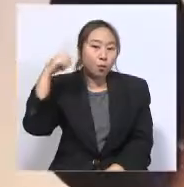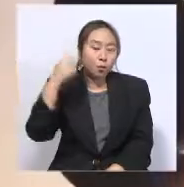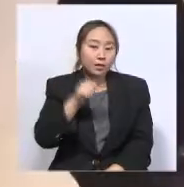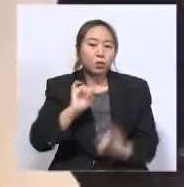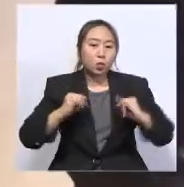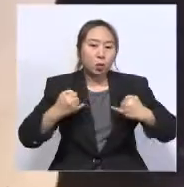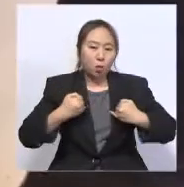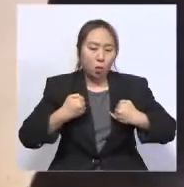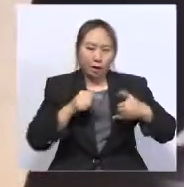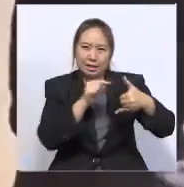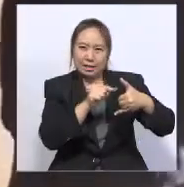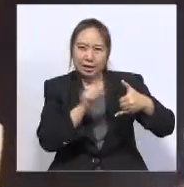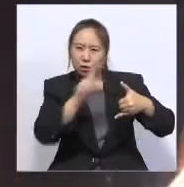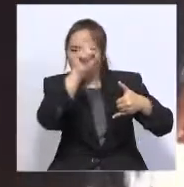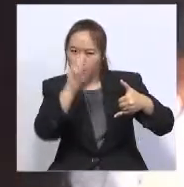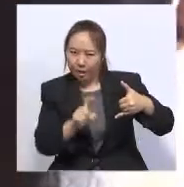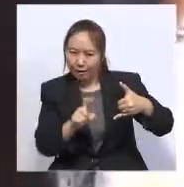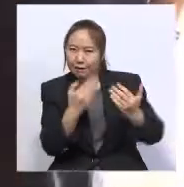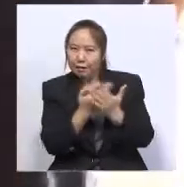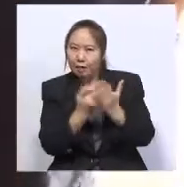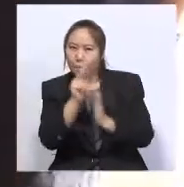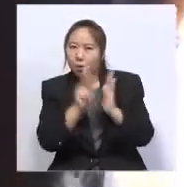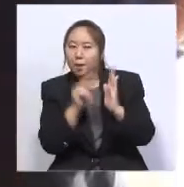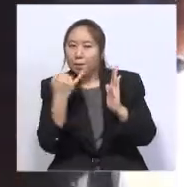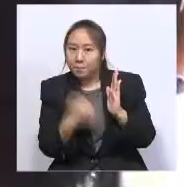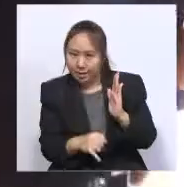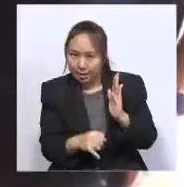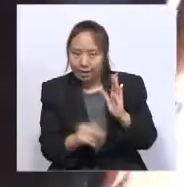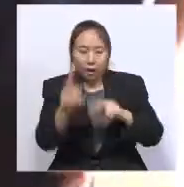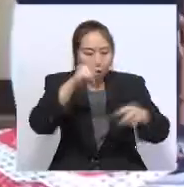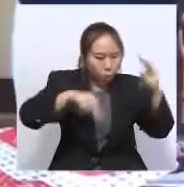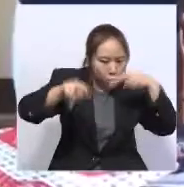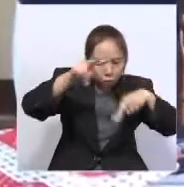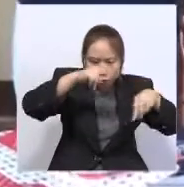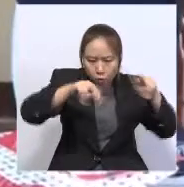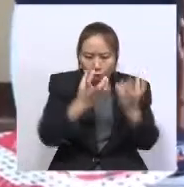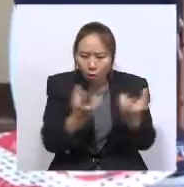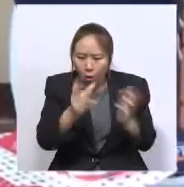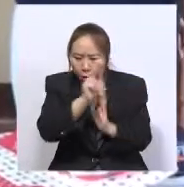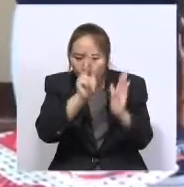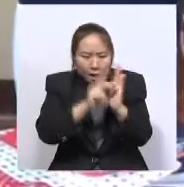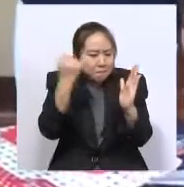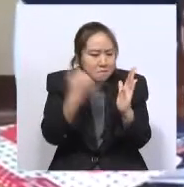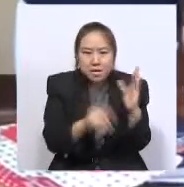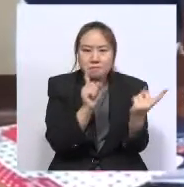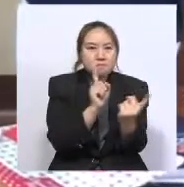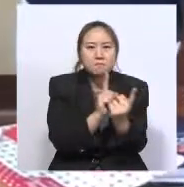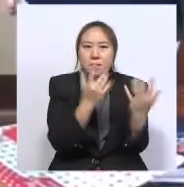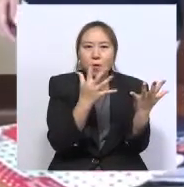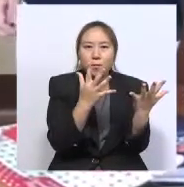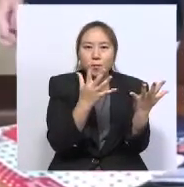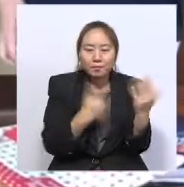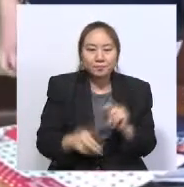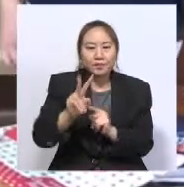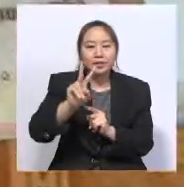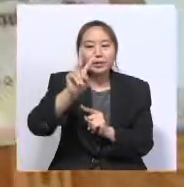นนะคะผู้ต้องสงสัยร่วมกันฟอกเงินแต่ว่าผลการตรวจค้นนะคะไม่พบสิ่งของผิดกฎหมายค่ะส่วนเป้าหม